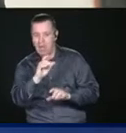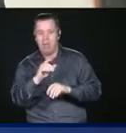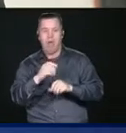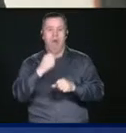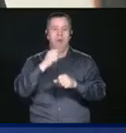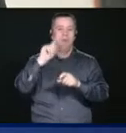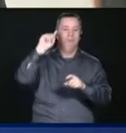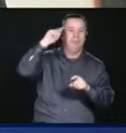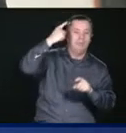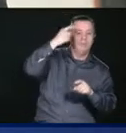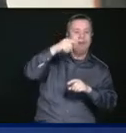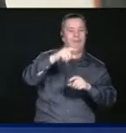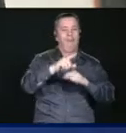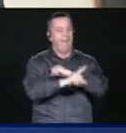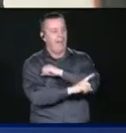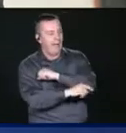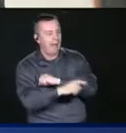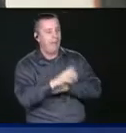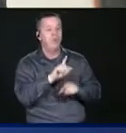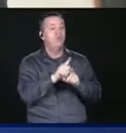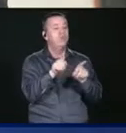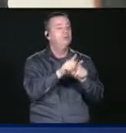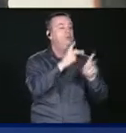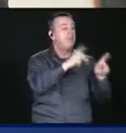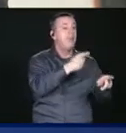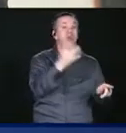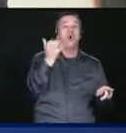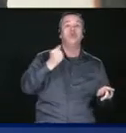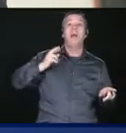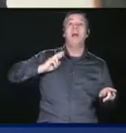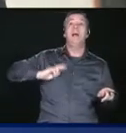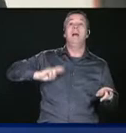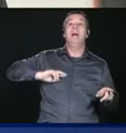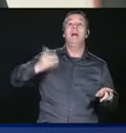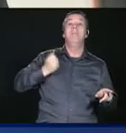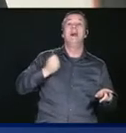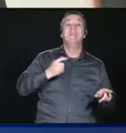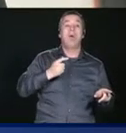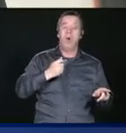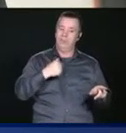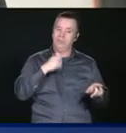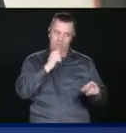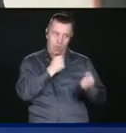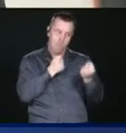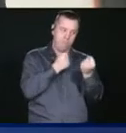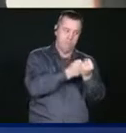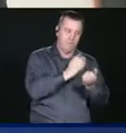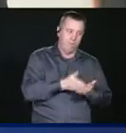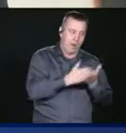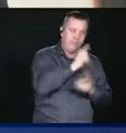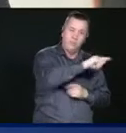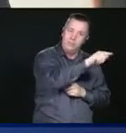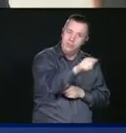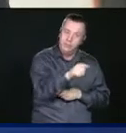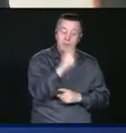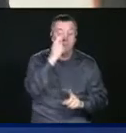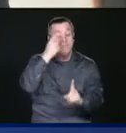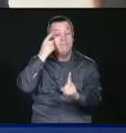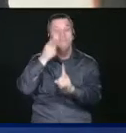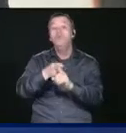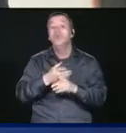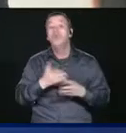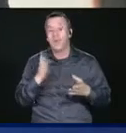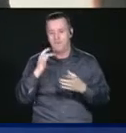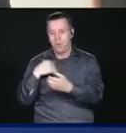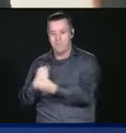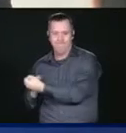soient protégés dans cette situation. Nous allons toujours effectivement vouloir soutenir les Canadiens, leurs familles. C'est ce dont nous parlons